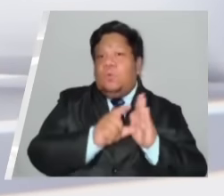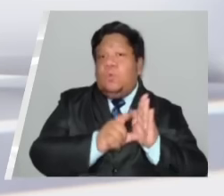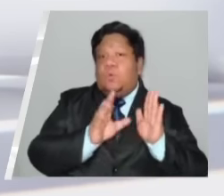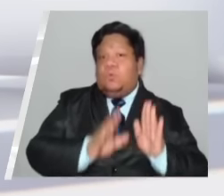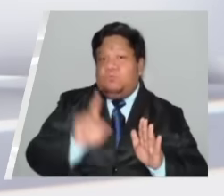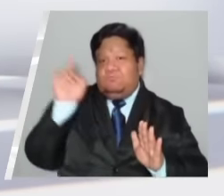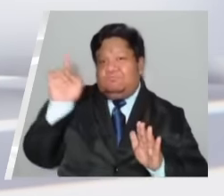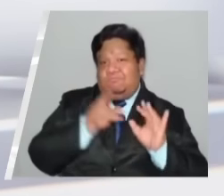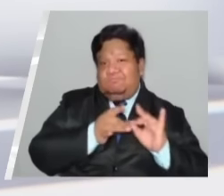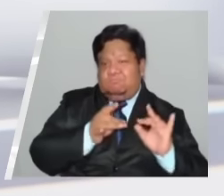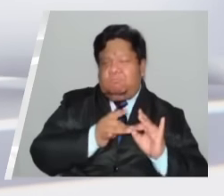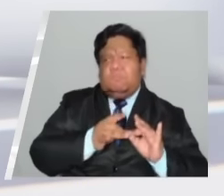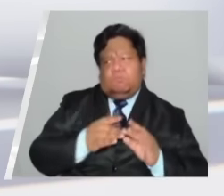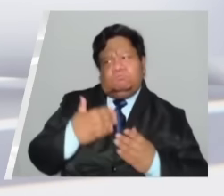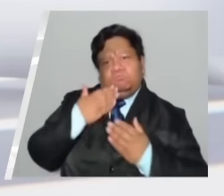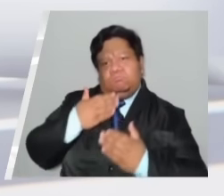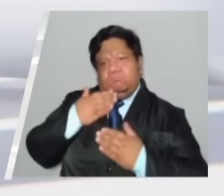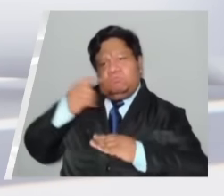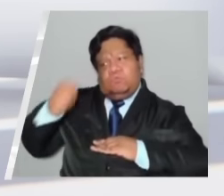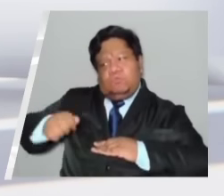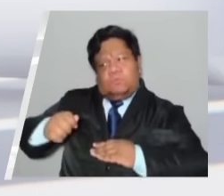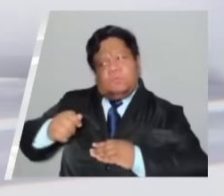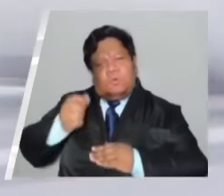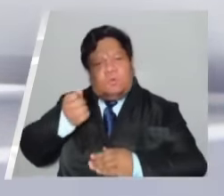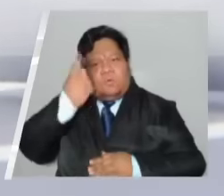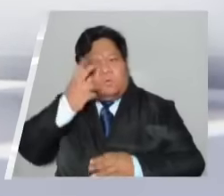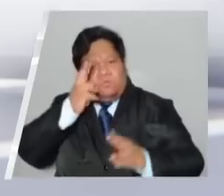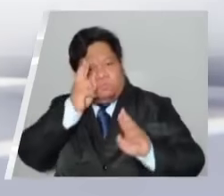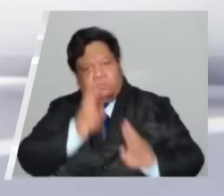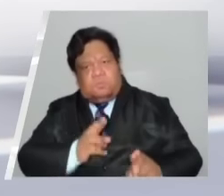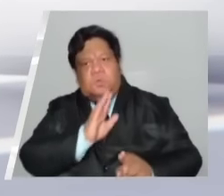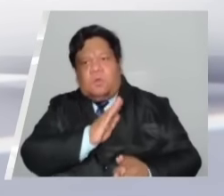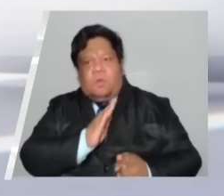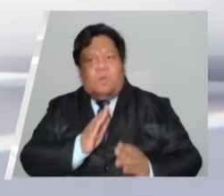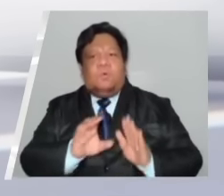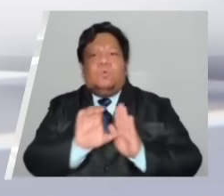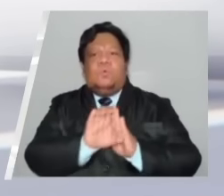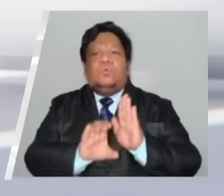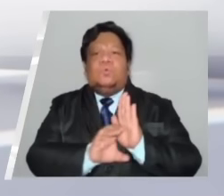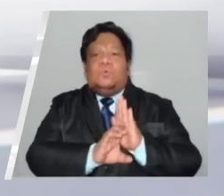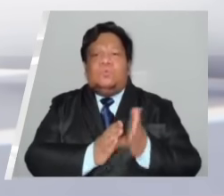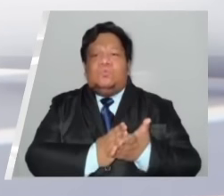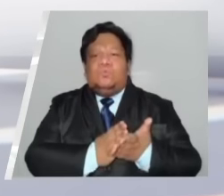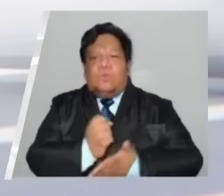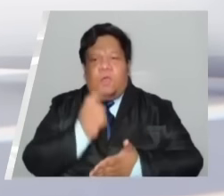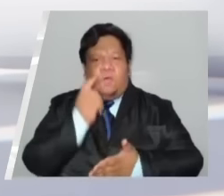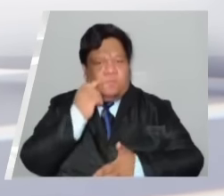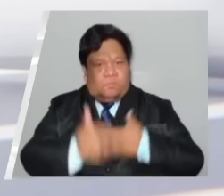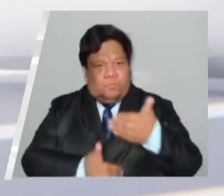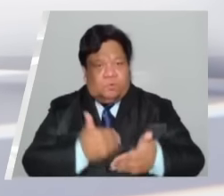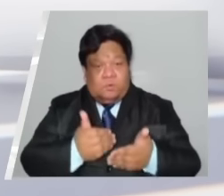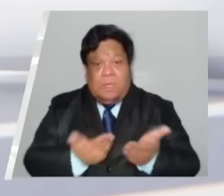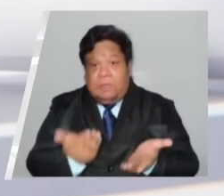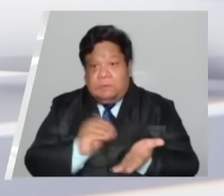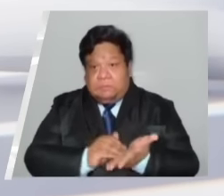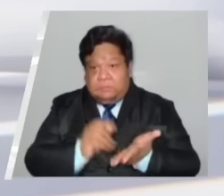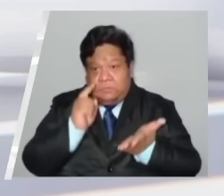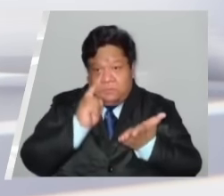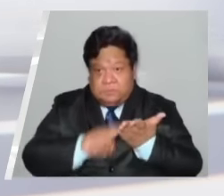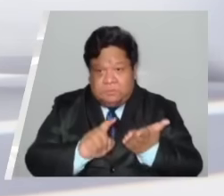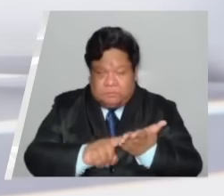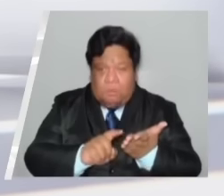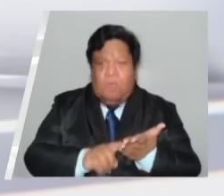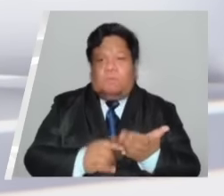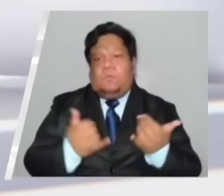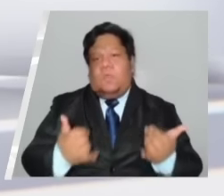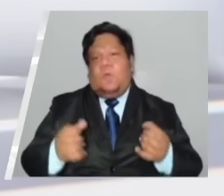binigyang halaga ang kanyang constitutional right to due process. Ang muling pang-imbestiga sa kaso ay makapagbibigay raw ng pagkakataon